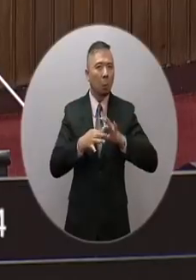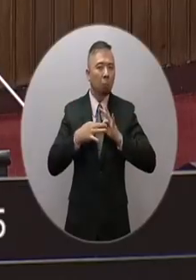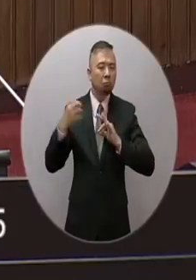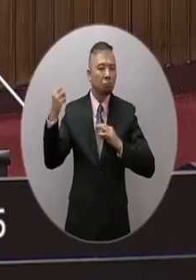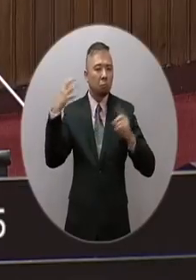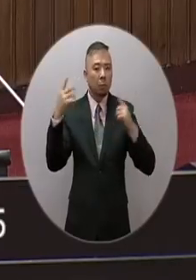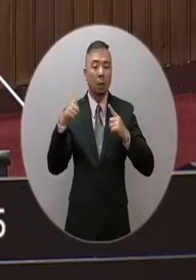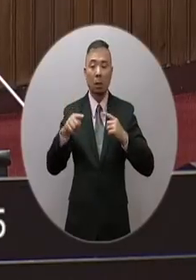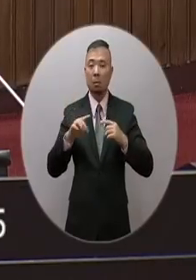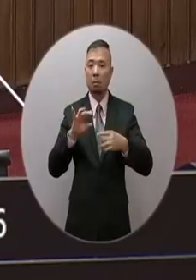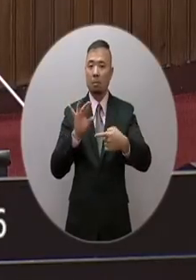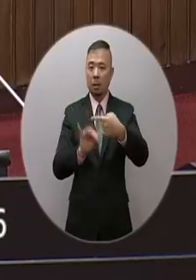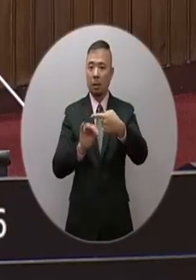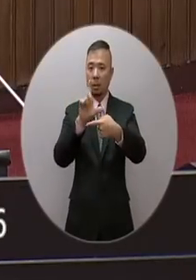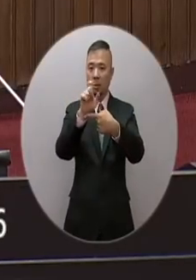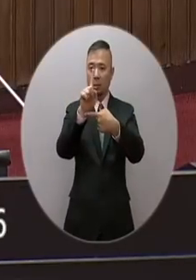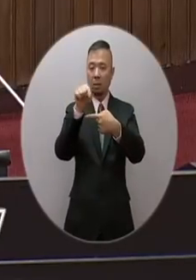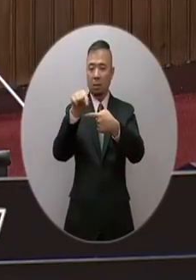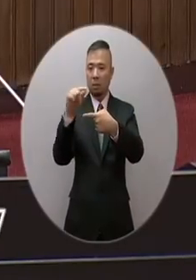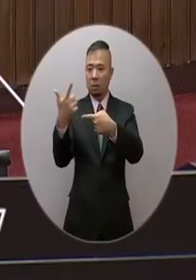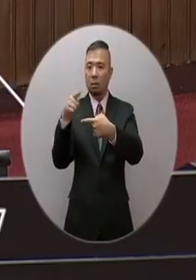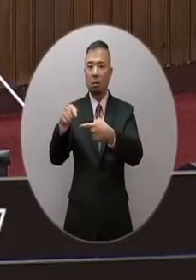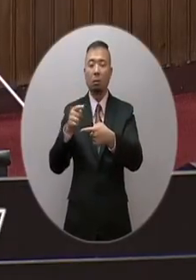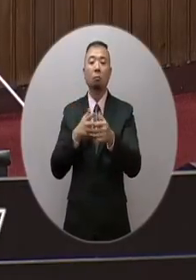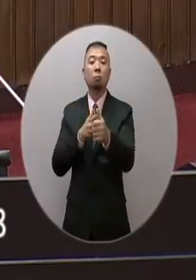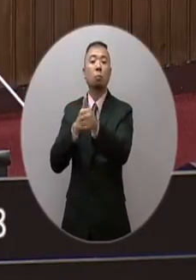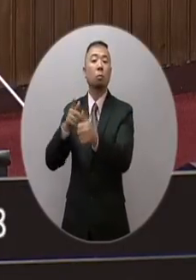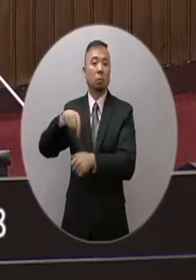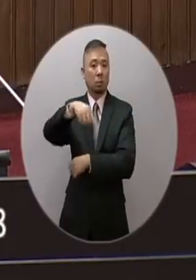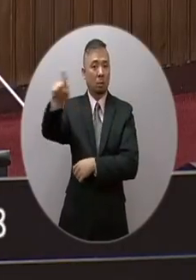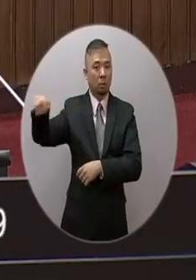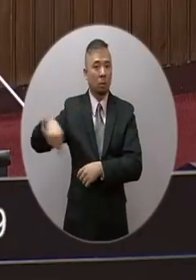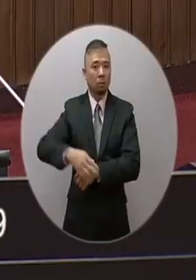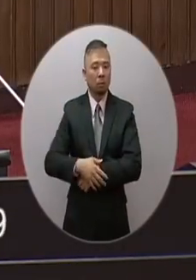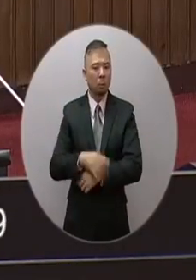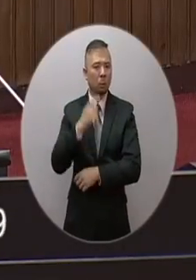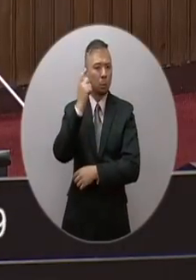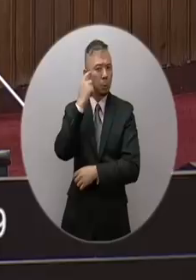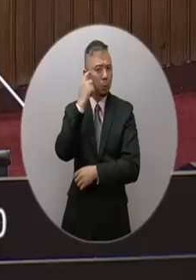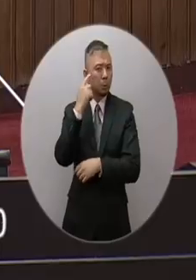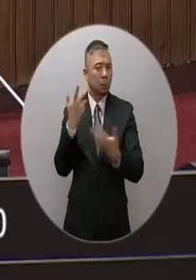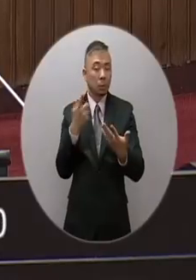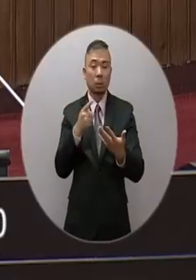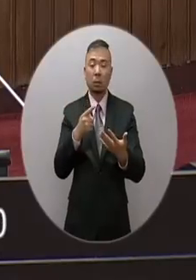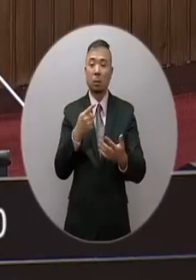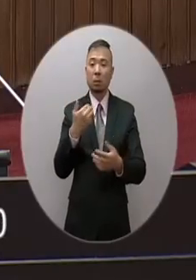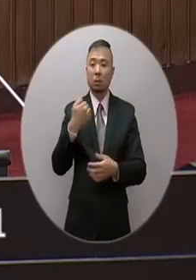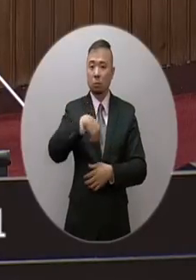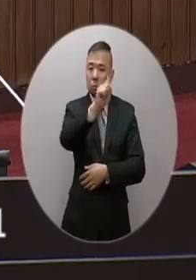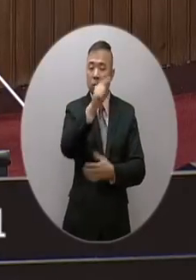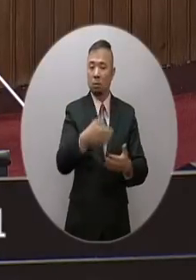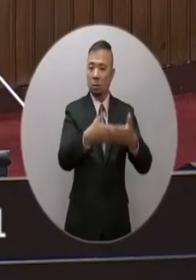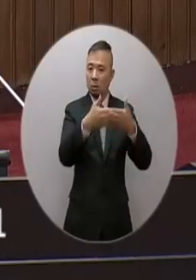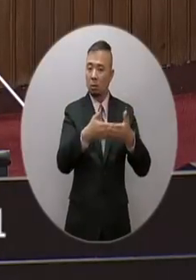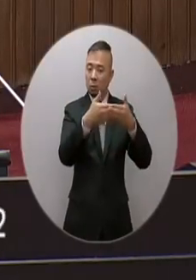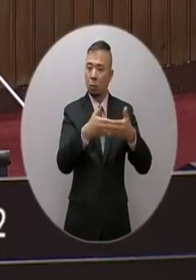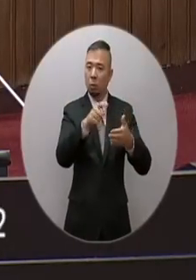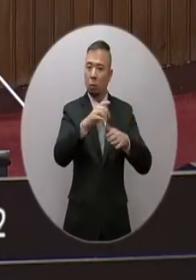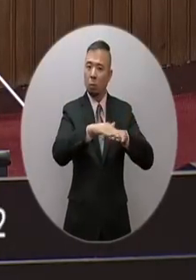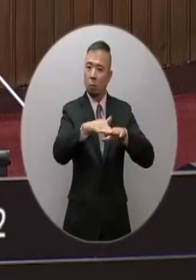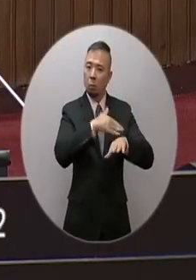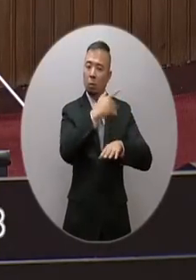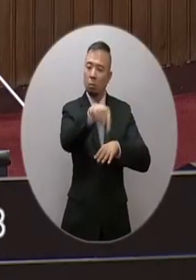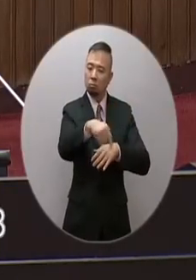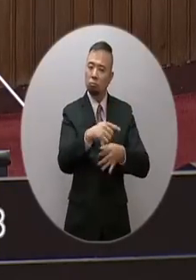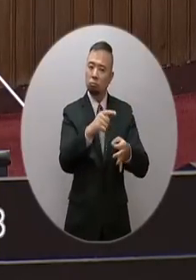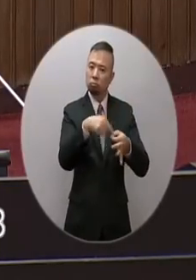61.6%的受访者会增加考虑到大陆发展的意愿，生存与生活就是人